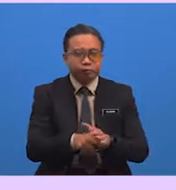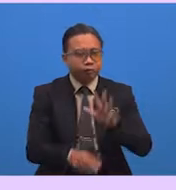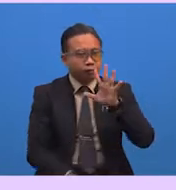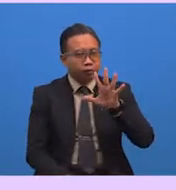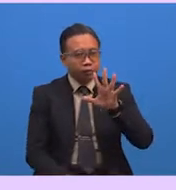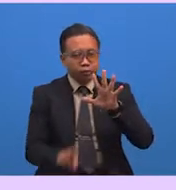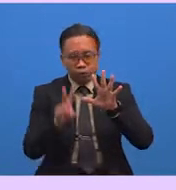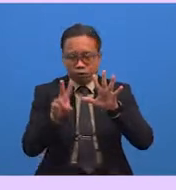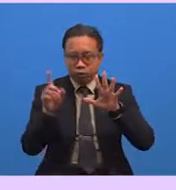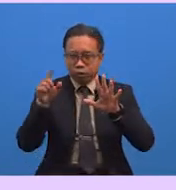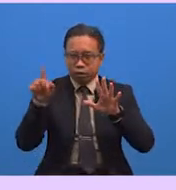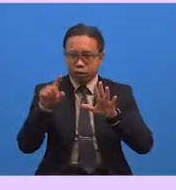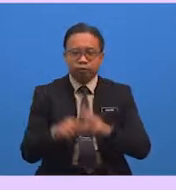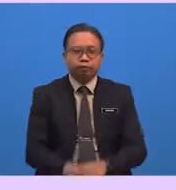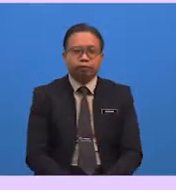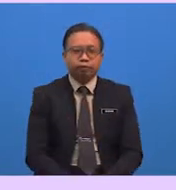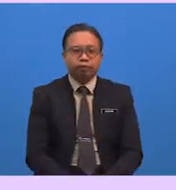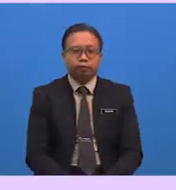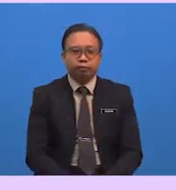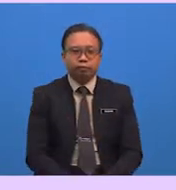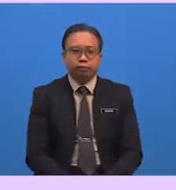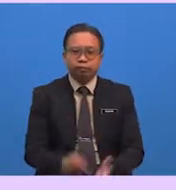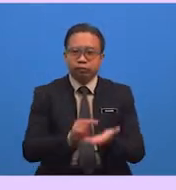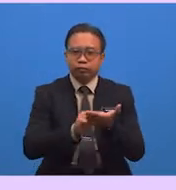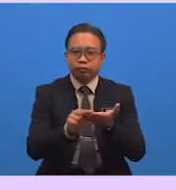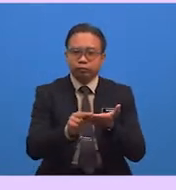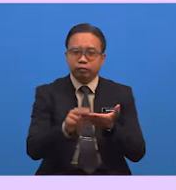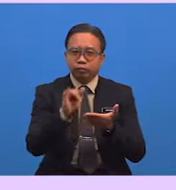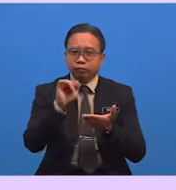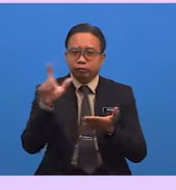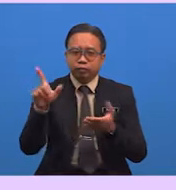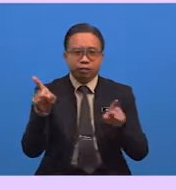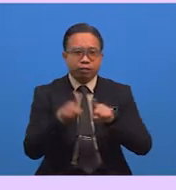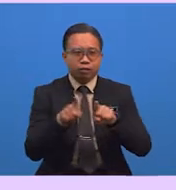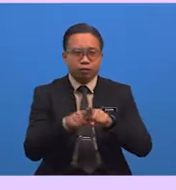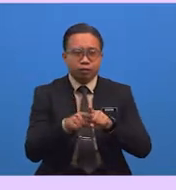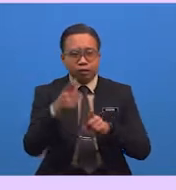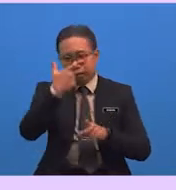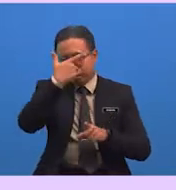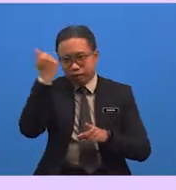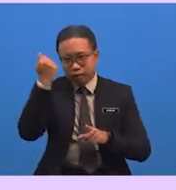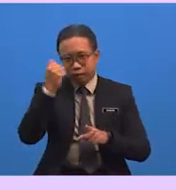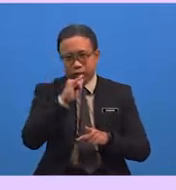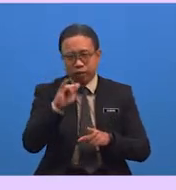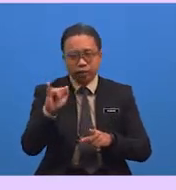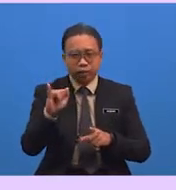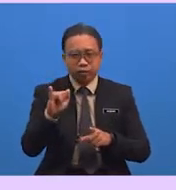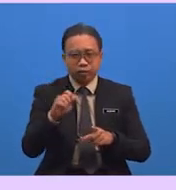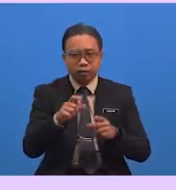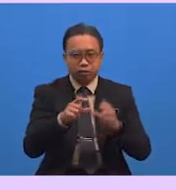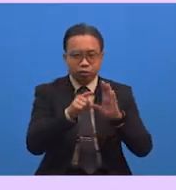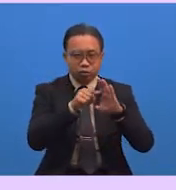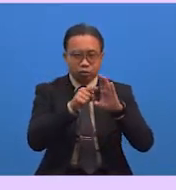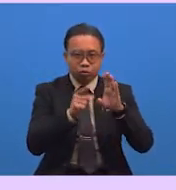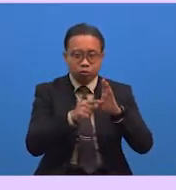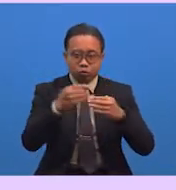iaitu 52 darjah. Nilai sudutnya sama kerana ia adalah